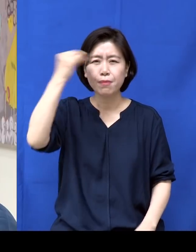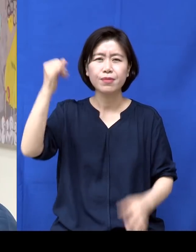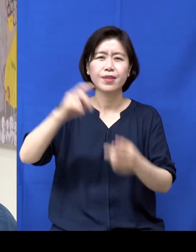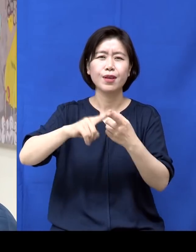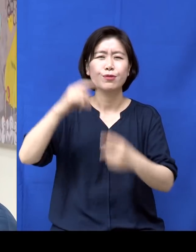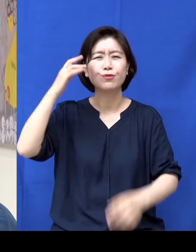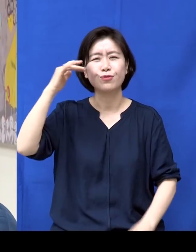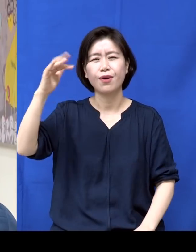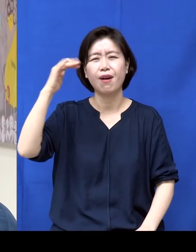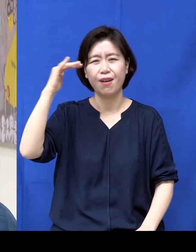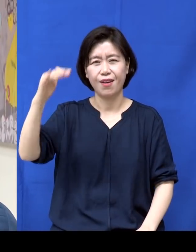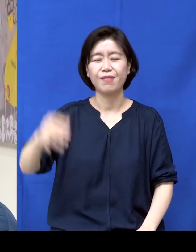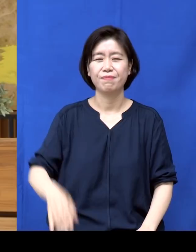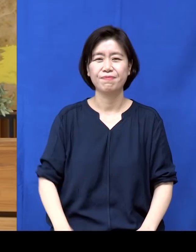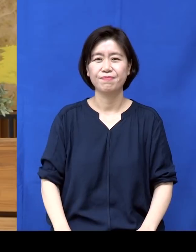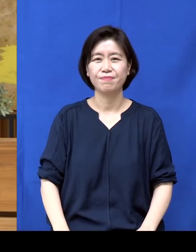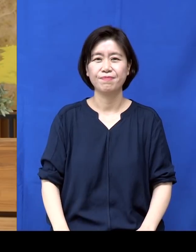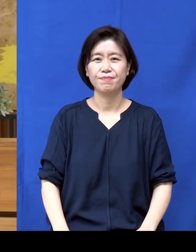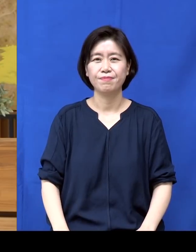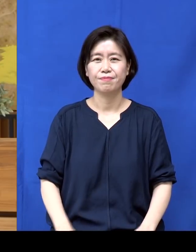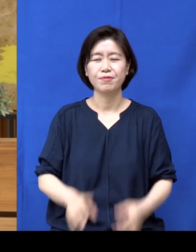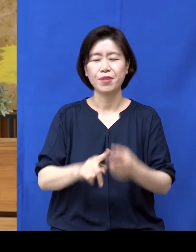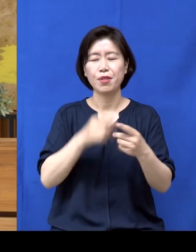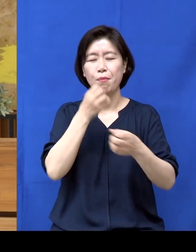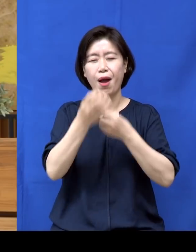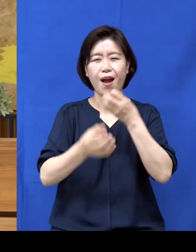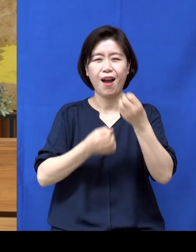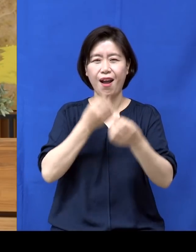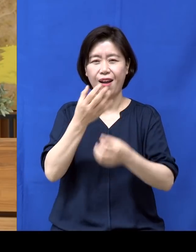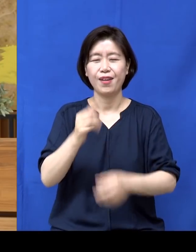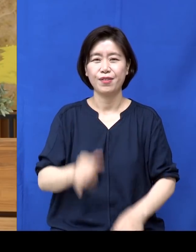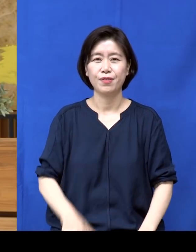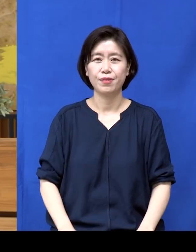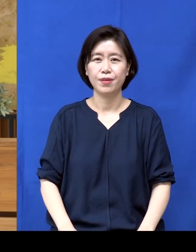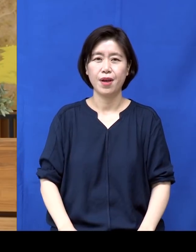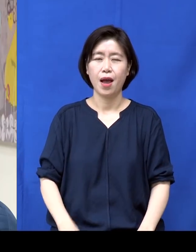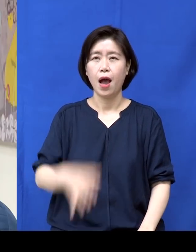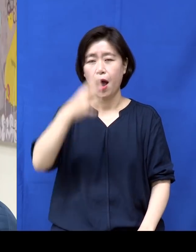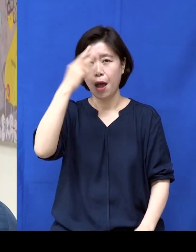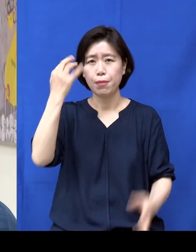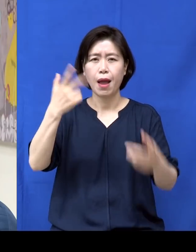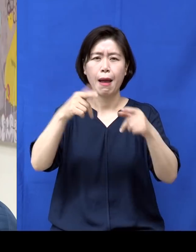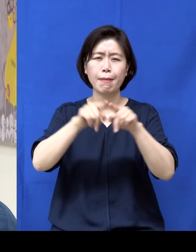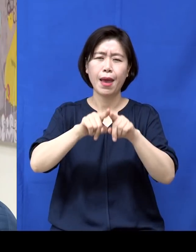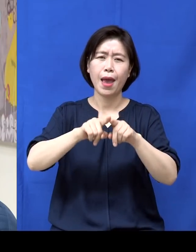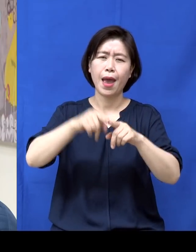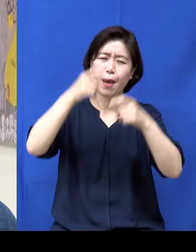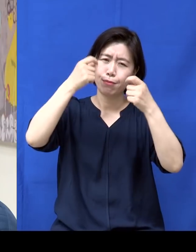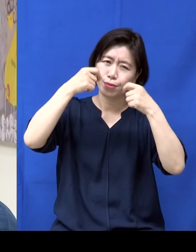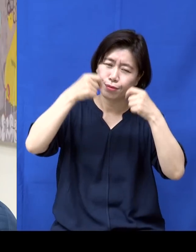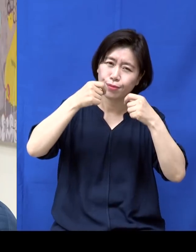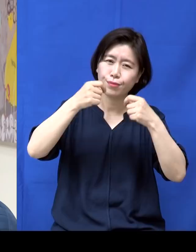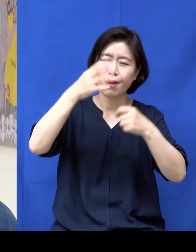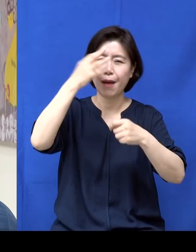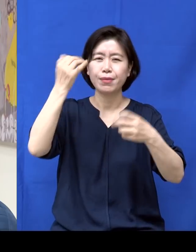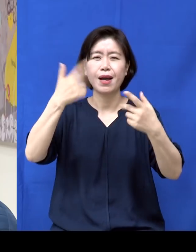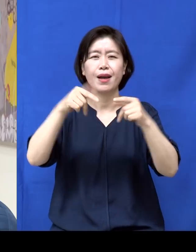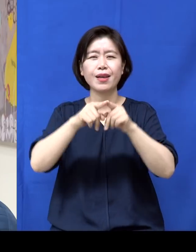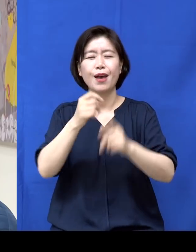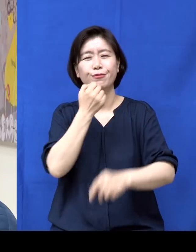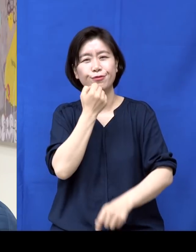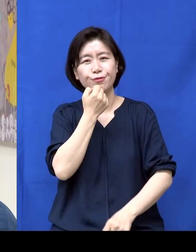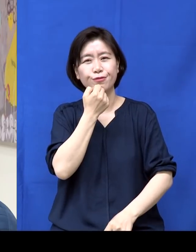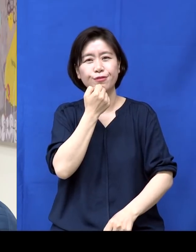네. 할머니하고 좋았던 일, 뭐 즐거웠던 일, 혹은 슬펐던 일들, 이런 사진들을 다 같이 펼쳐놓고